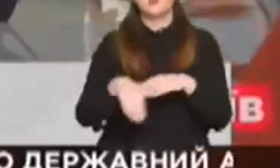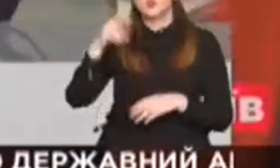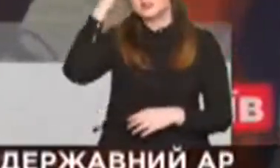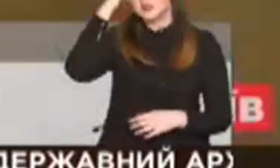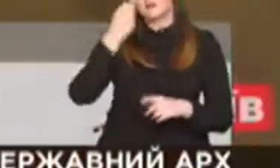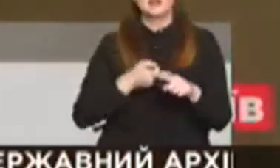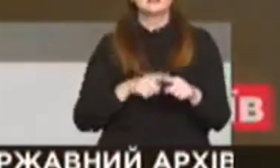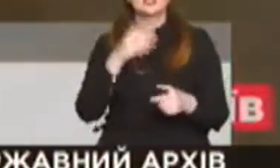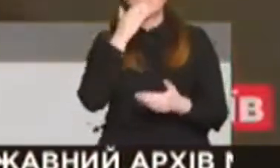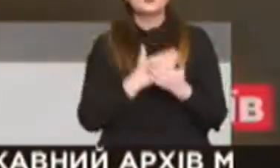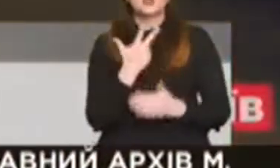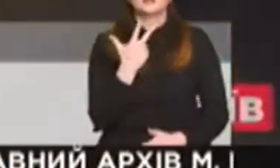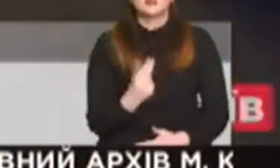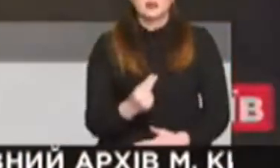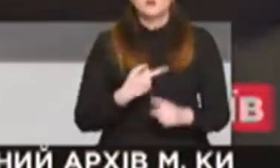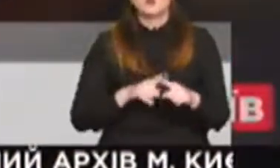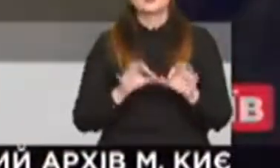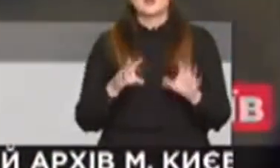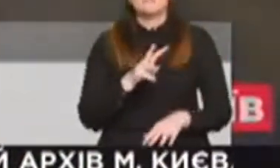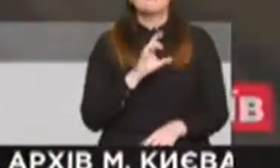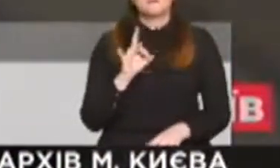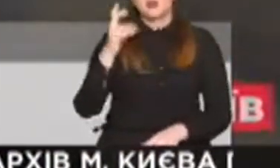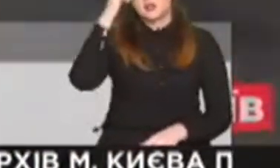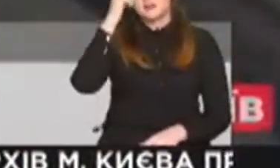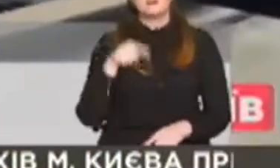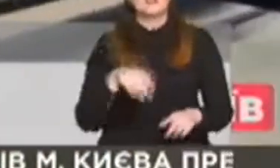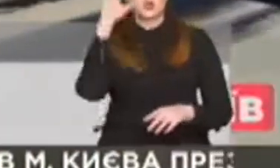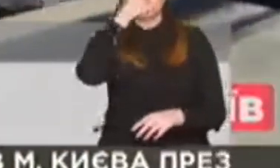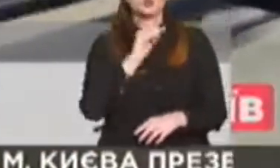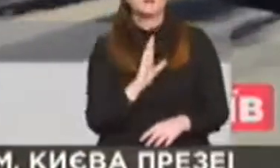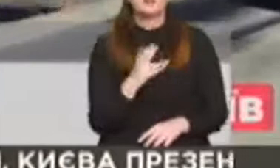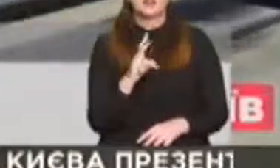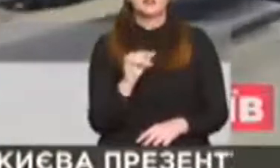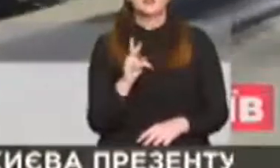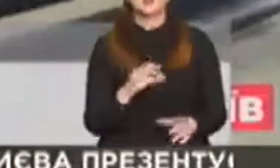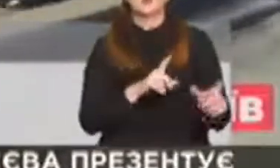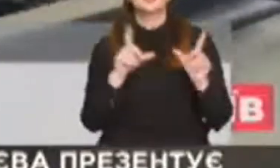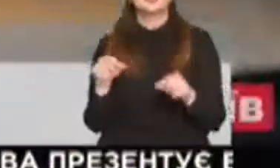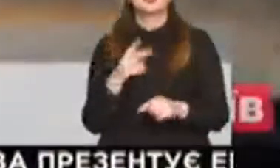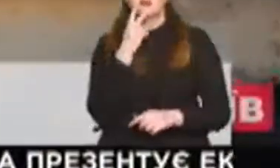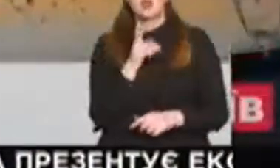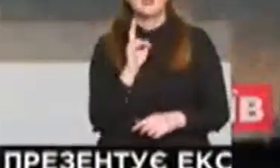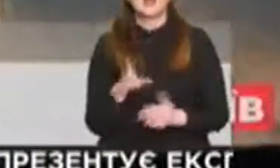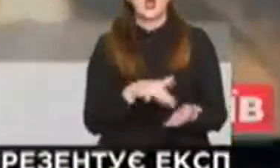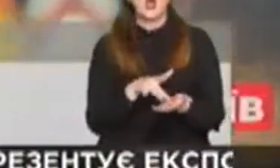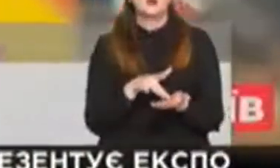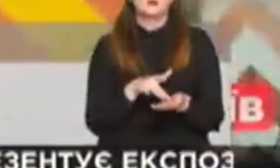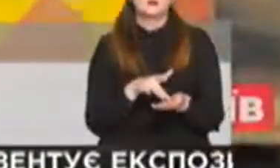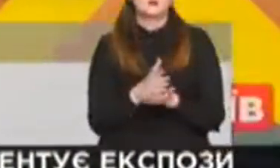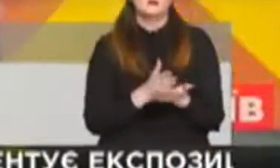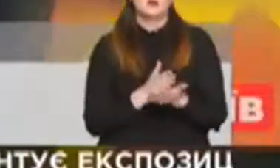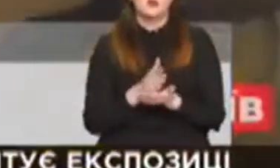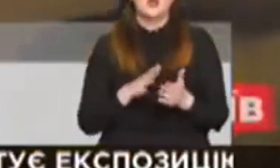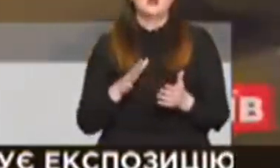Києва. Це за останні 3 дні, про це розповів мер Києва. Цієї ночі Віталій Кличко їздив дивитися, як же комунальники